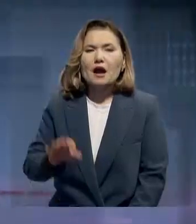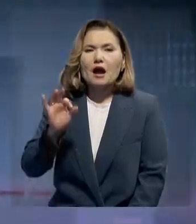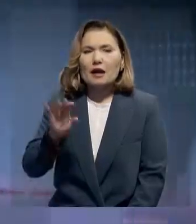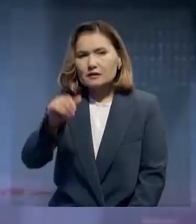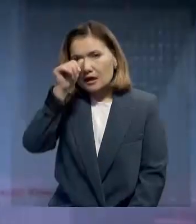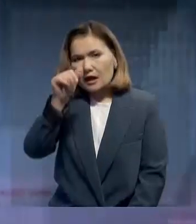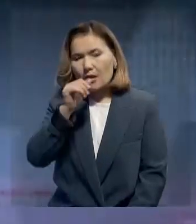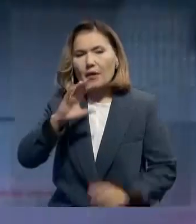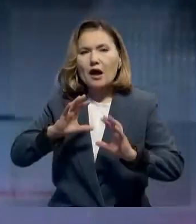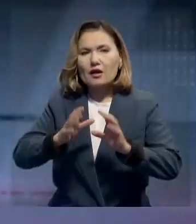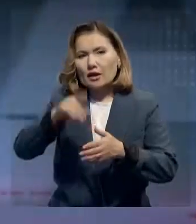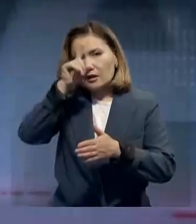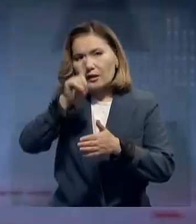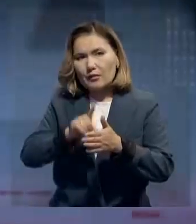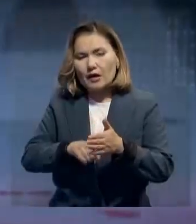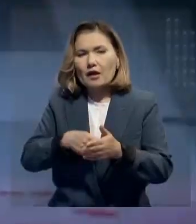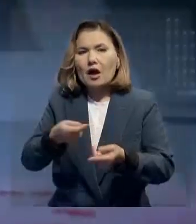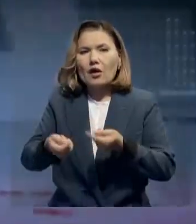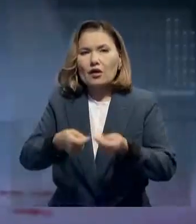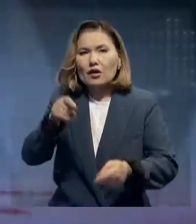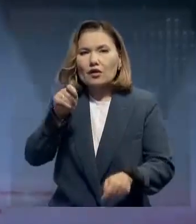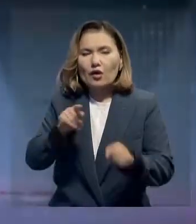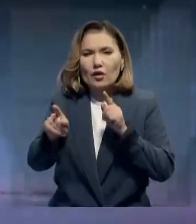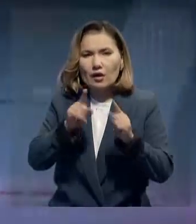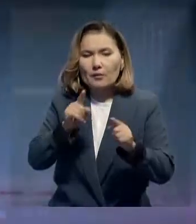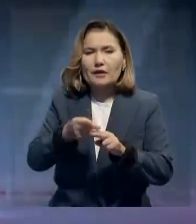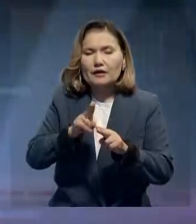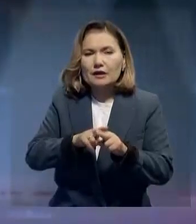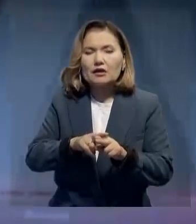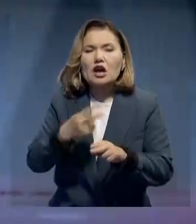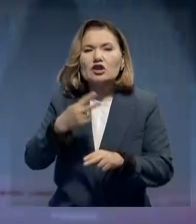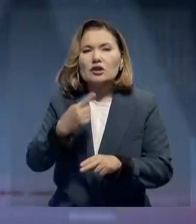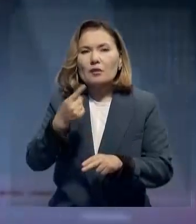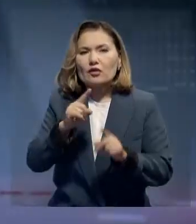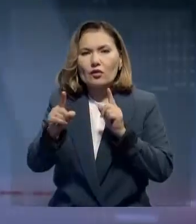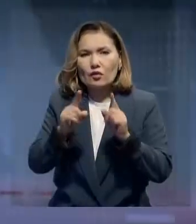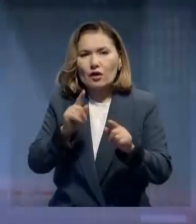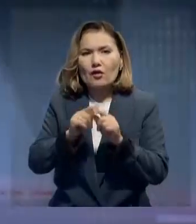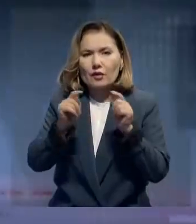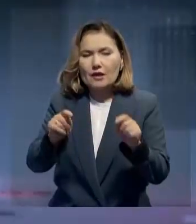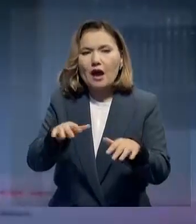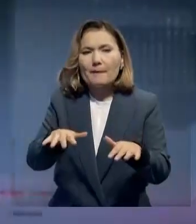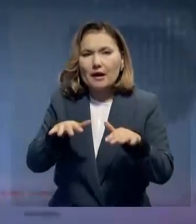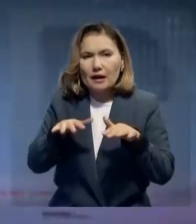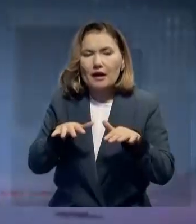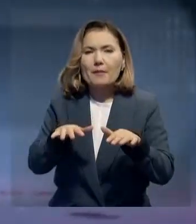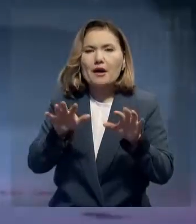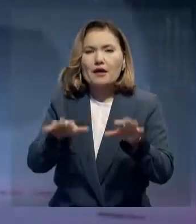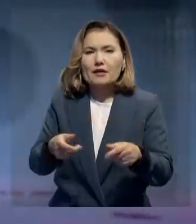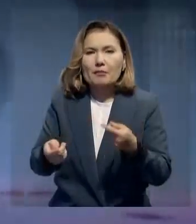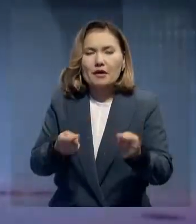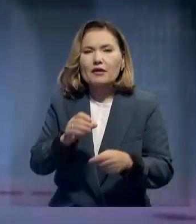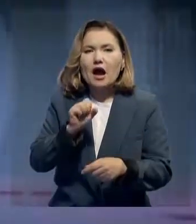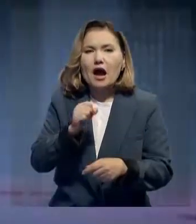Қазан айында әлемдік және дәстүрлі дін көшбасшылары құрылтайы хатшылығының 21-ші отырысы өтеді. Оған парламент сенатының төрағасы